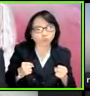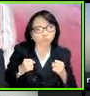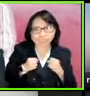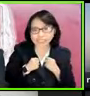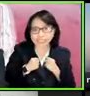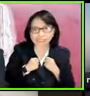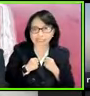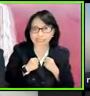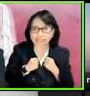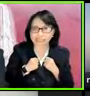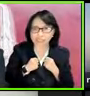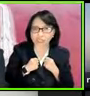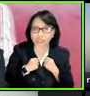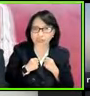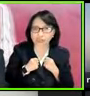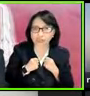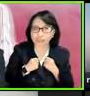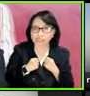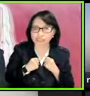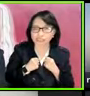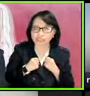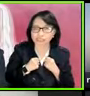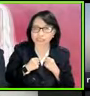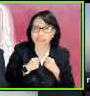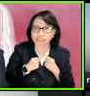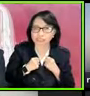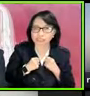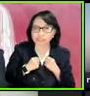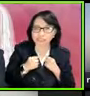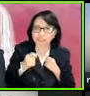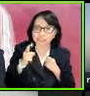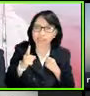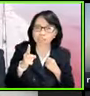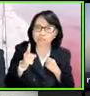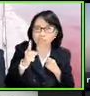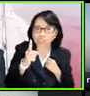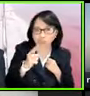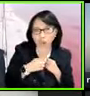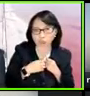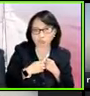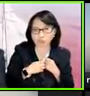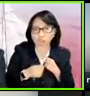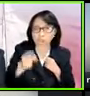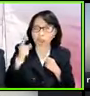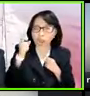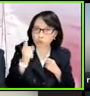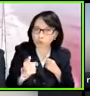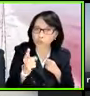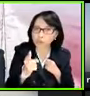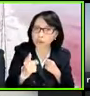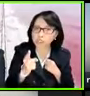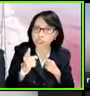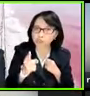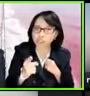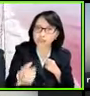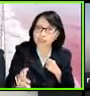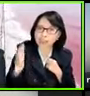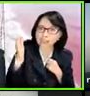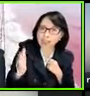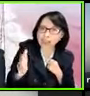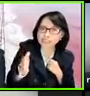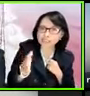itu untuk diri kita sendiri saudara-saudara kita harus meniru Paulus Paulus sudah